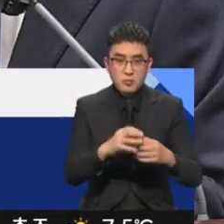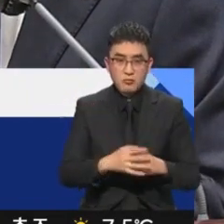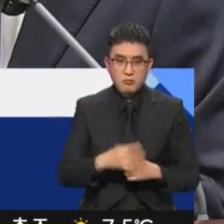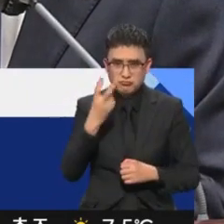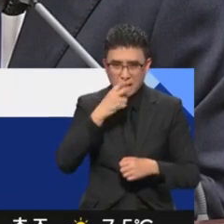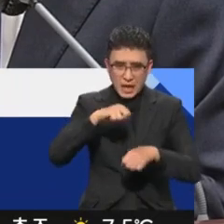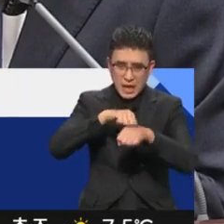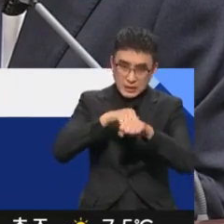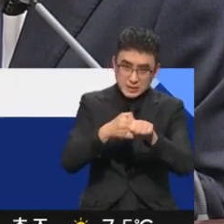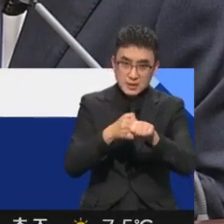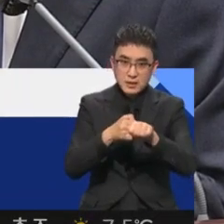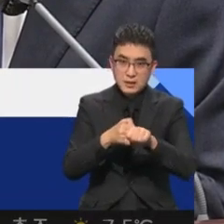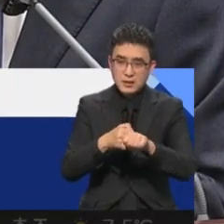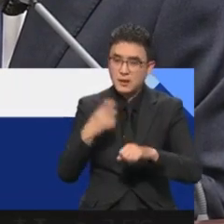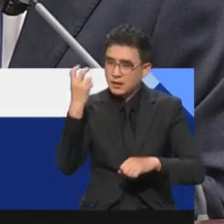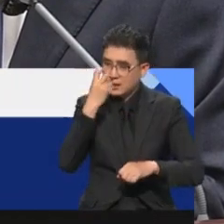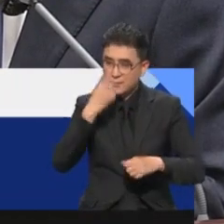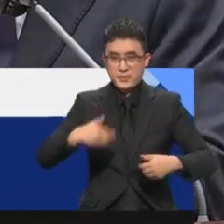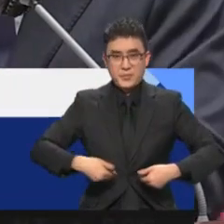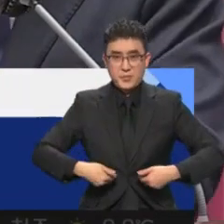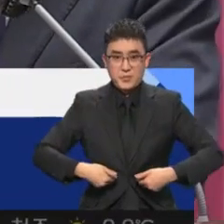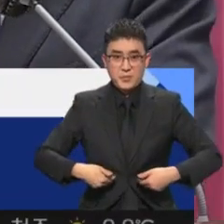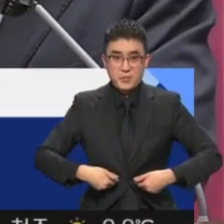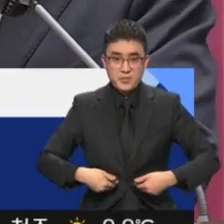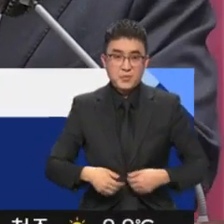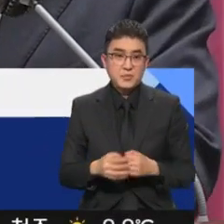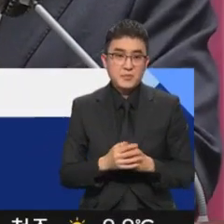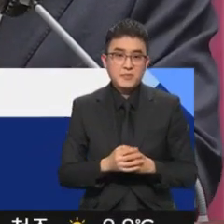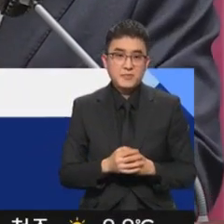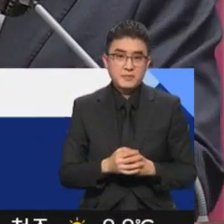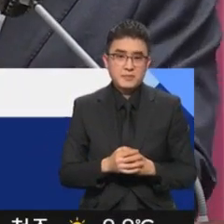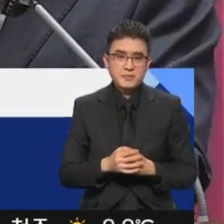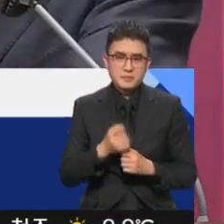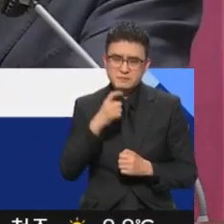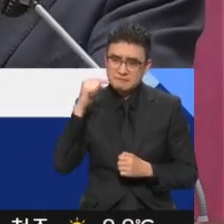수사권이 있는 데서 좀 살펴볼 필요가 있다. 이 문제는 네.